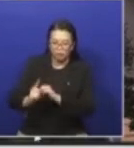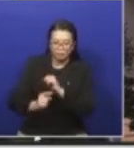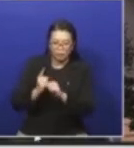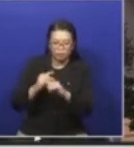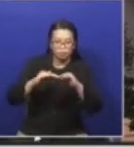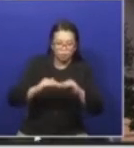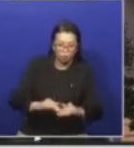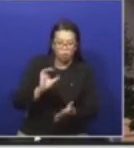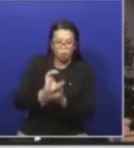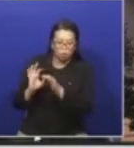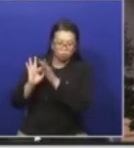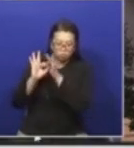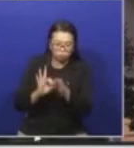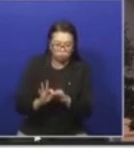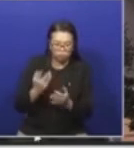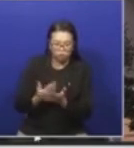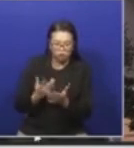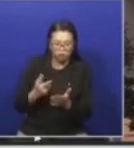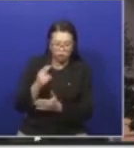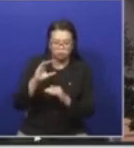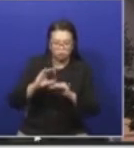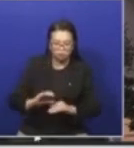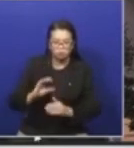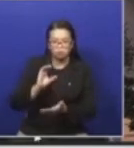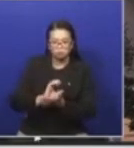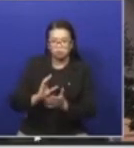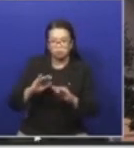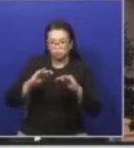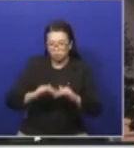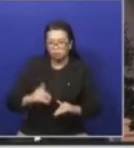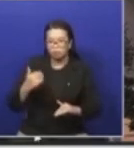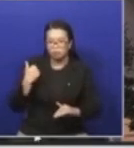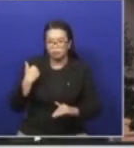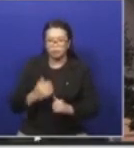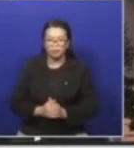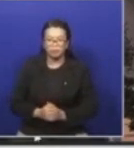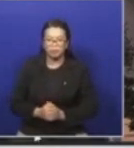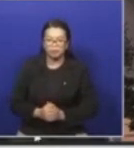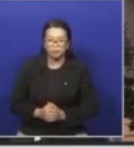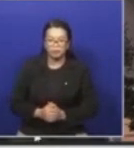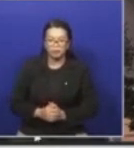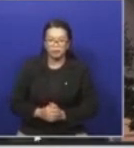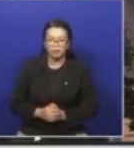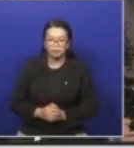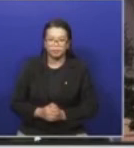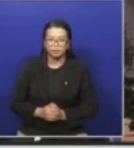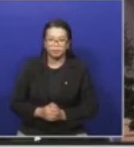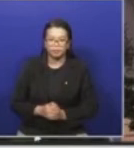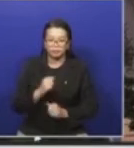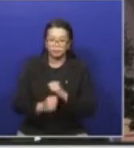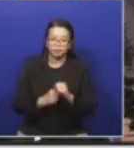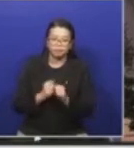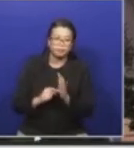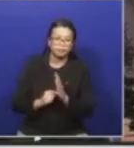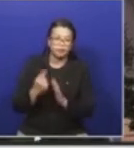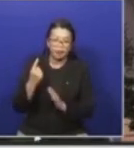บผูกพันเขาก็จะไปตัดทอน 5% ครับเพราะว่าการทำงบประมาณผูกพันเนี่ยปีแรกเนี่ยเขาให้กำหนดต